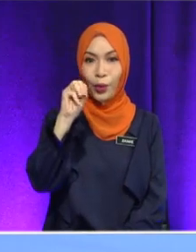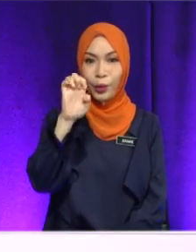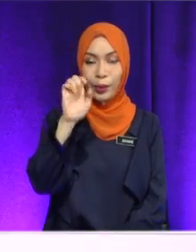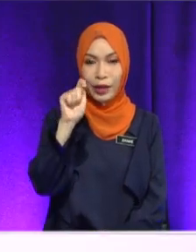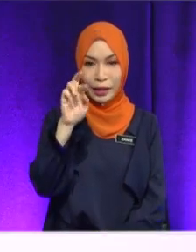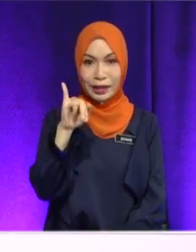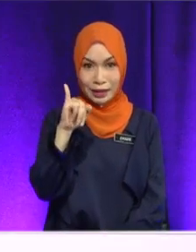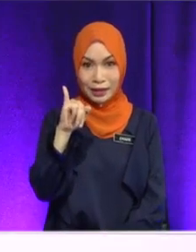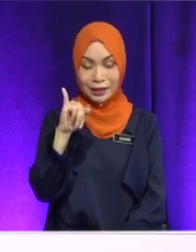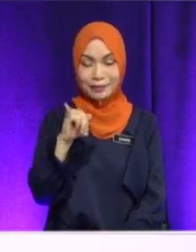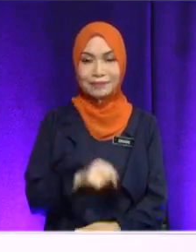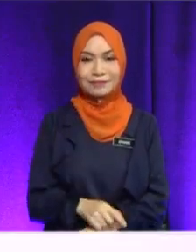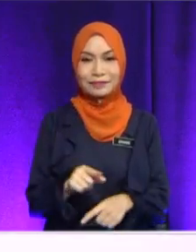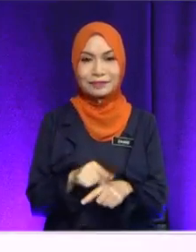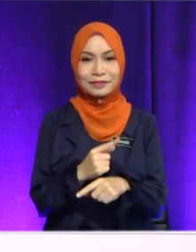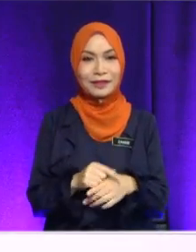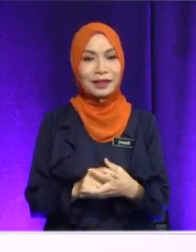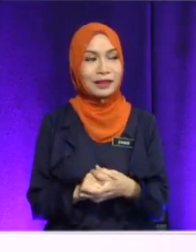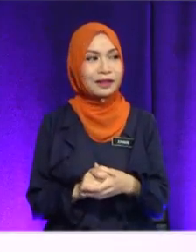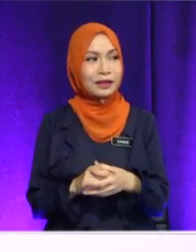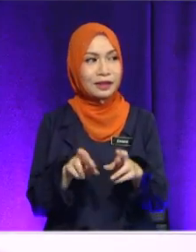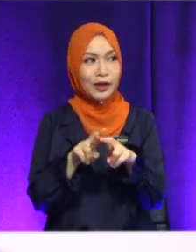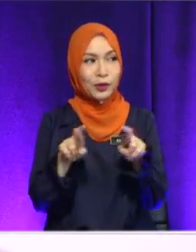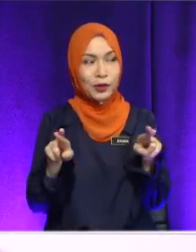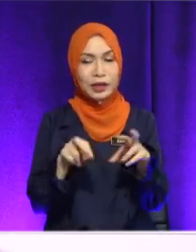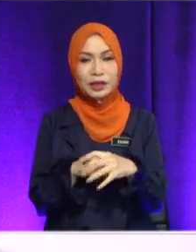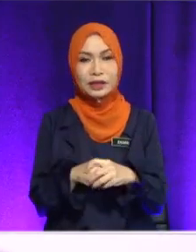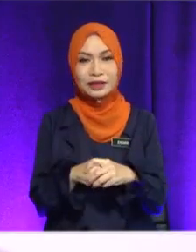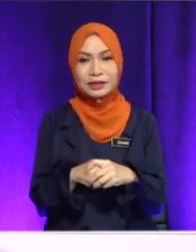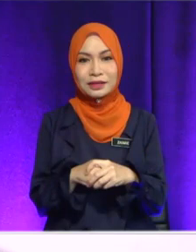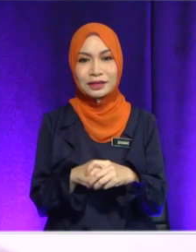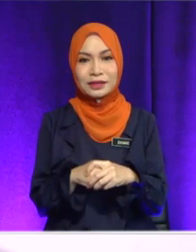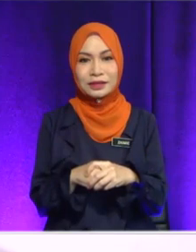sih ada garis ada bentuk sahnya